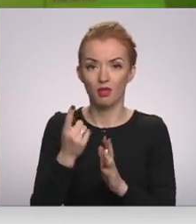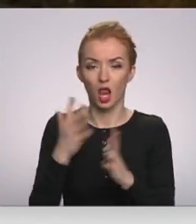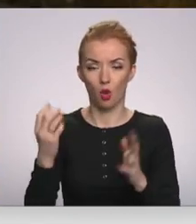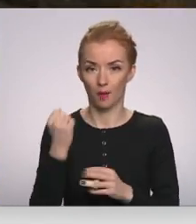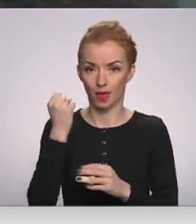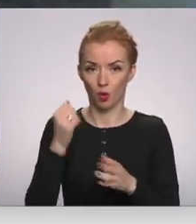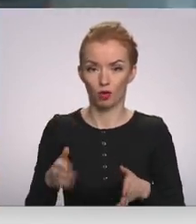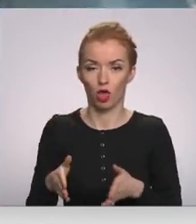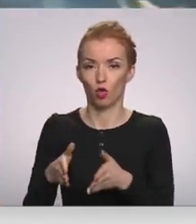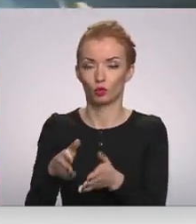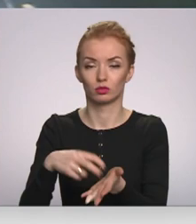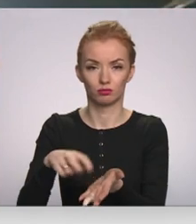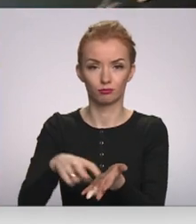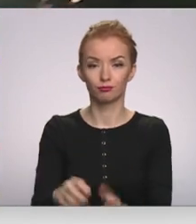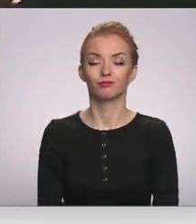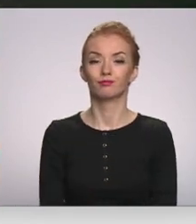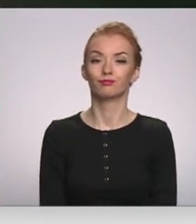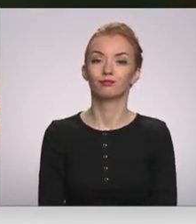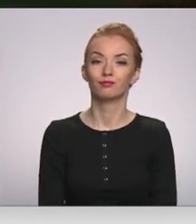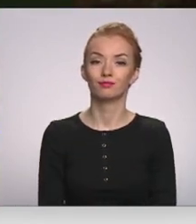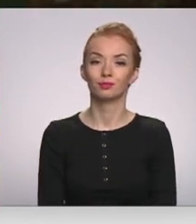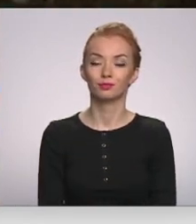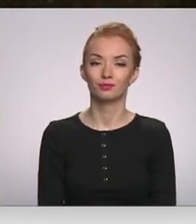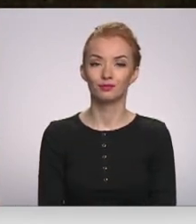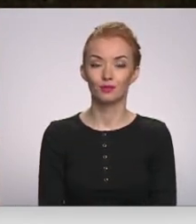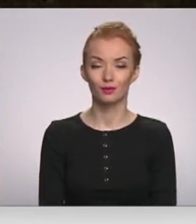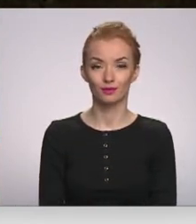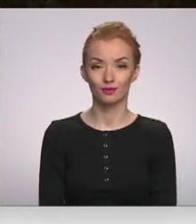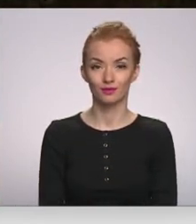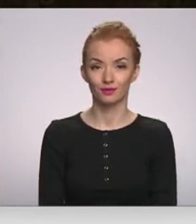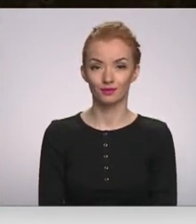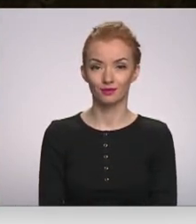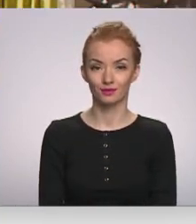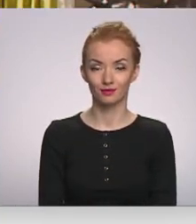apdraudējumu. Sandra Paigļkalne, Kaspars Daņeļevičs, Vidzdaugavas televīzija.